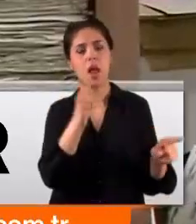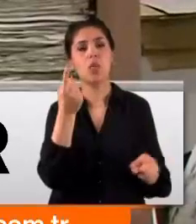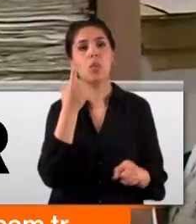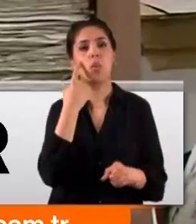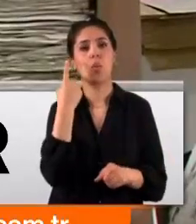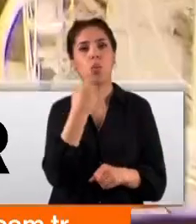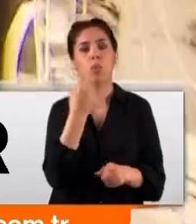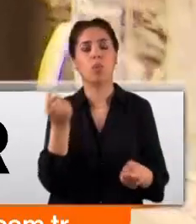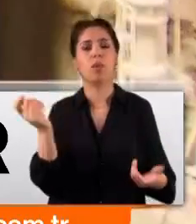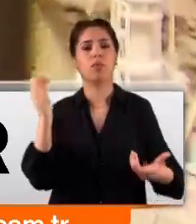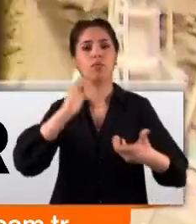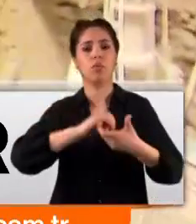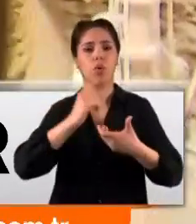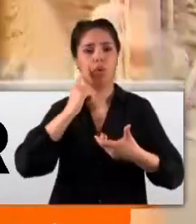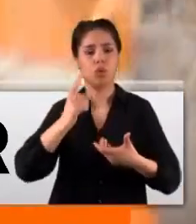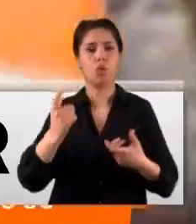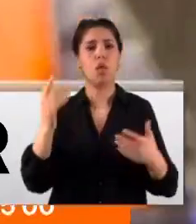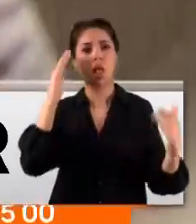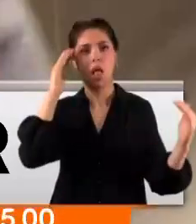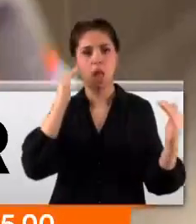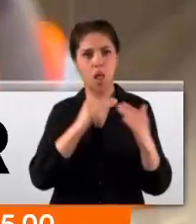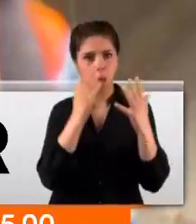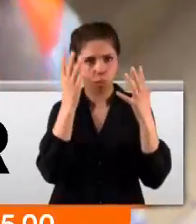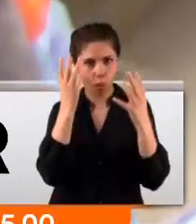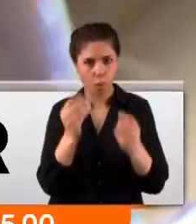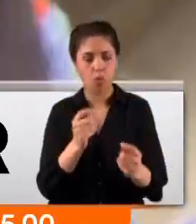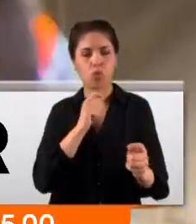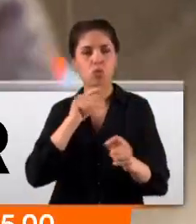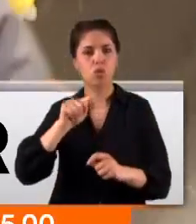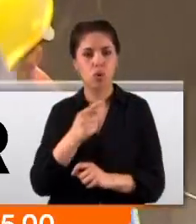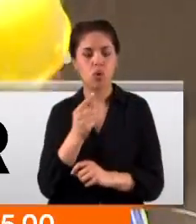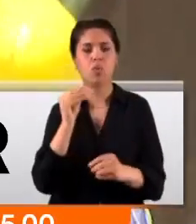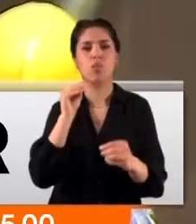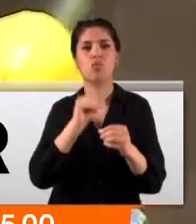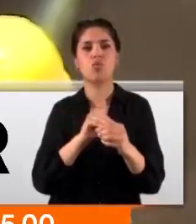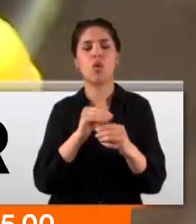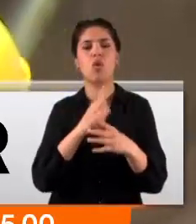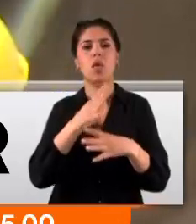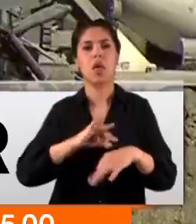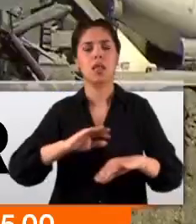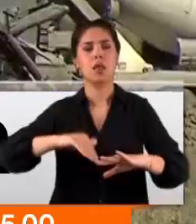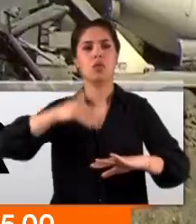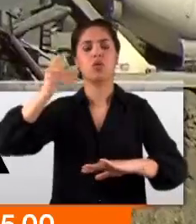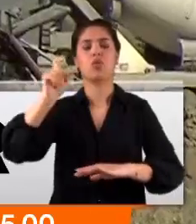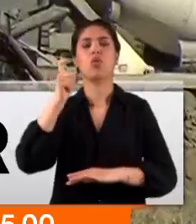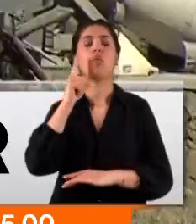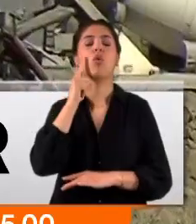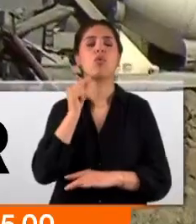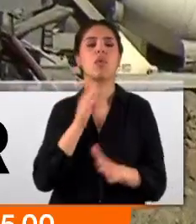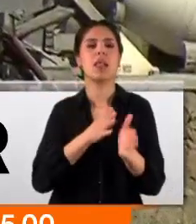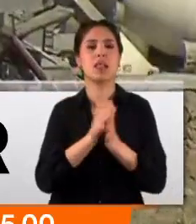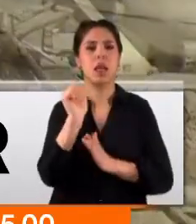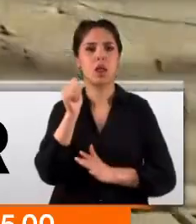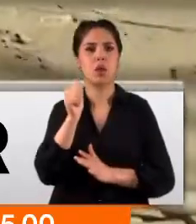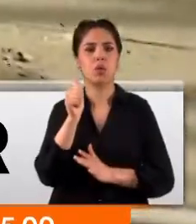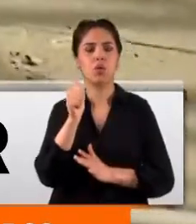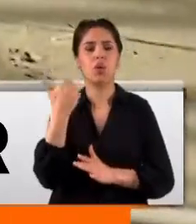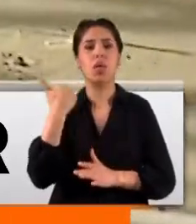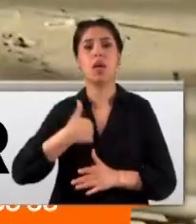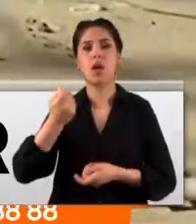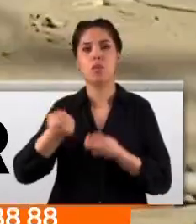Hükümetin arabuluculuğunda bir anlaşma sağlanması ve sözleşmeye son şekli verildikten sonra 9 Mayıs Salı günü yüz binlerce